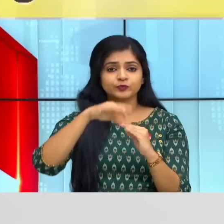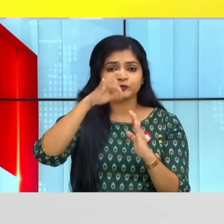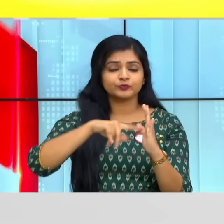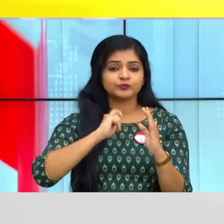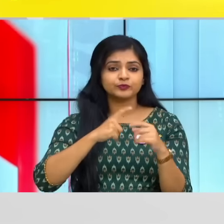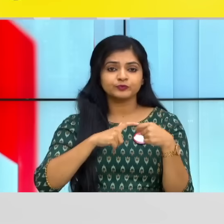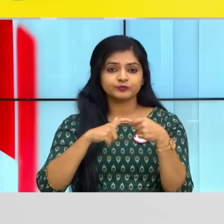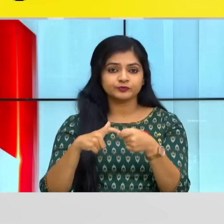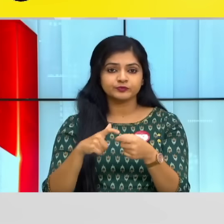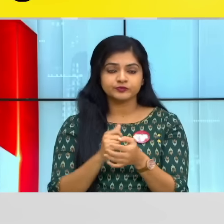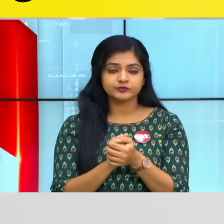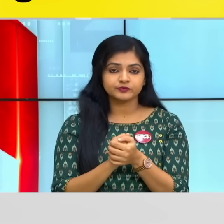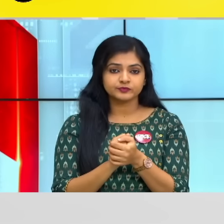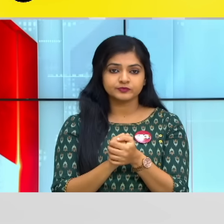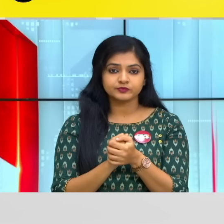നിർദ്ദേശം പുറത്തുവരുന്നത്?